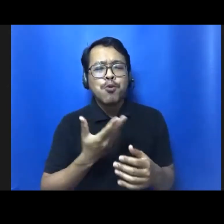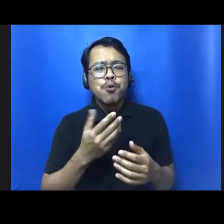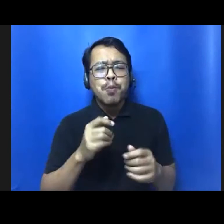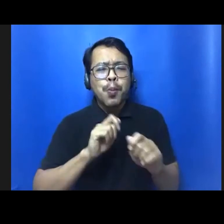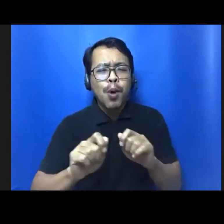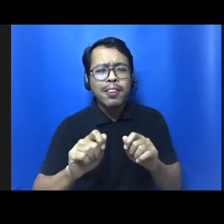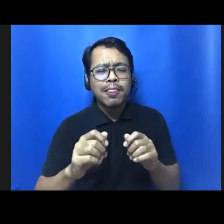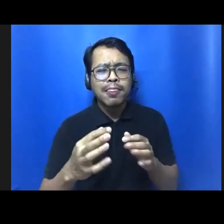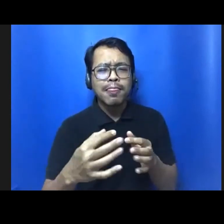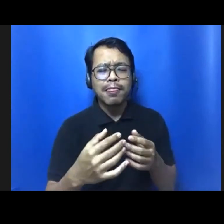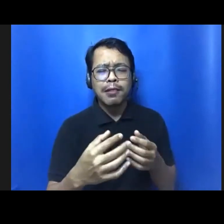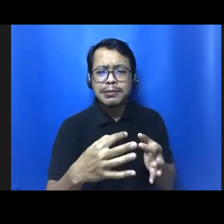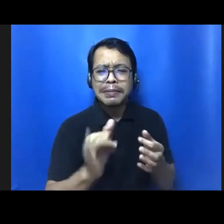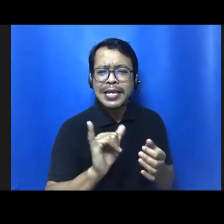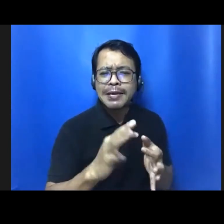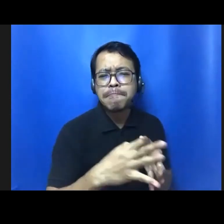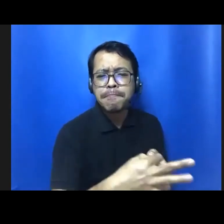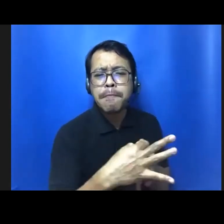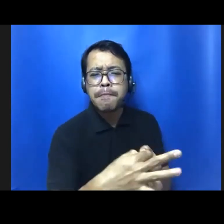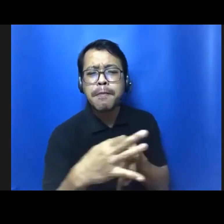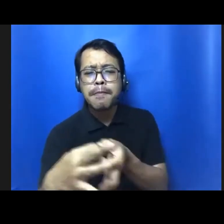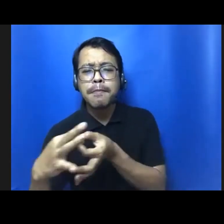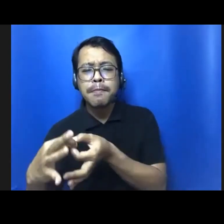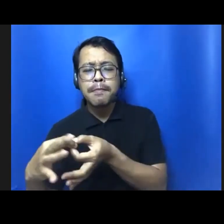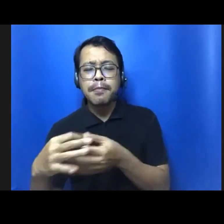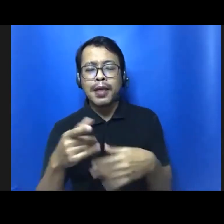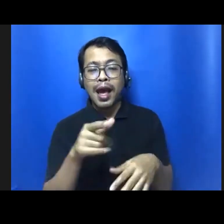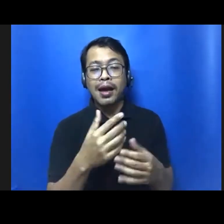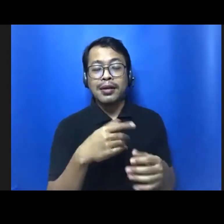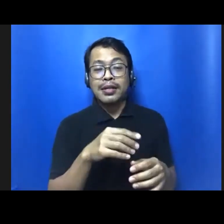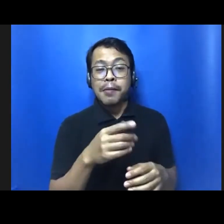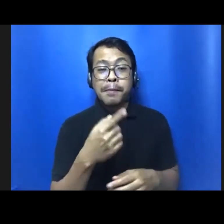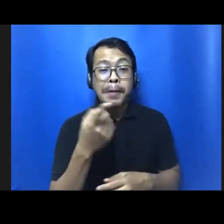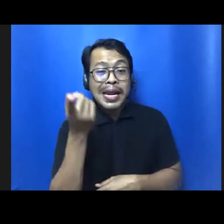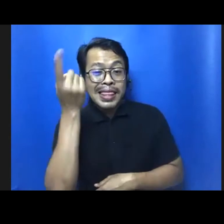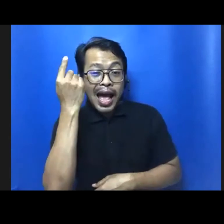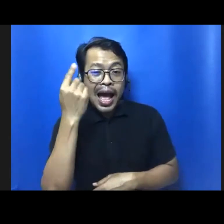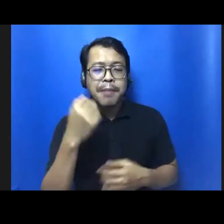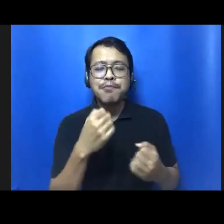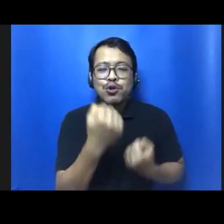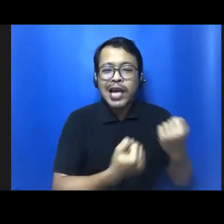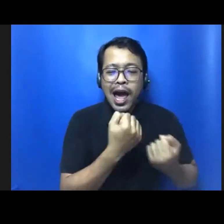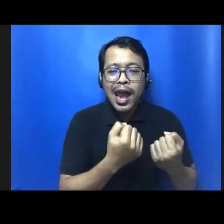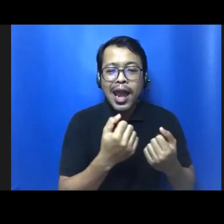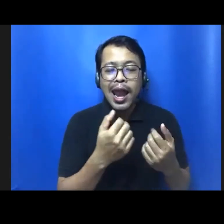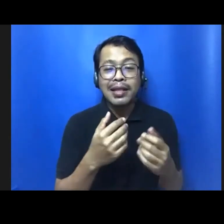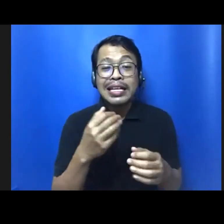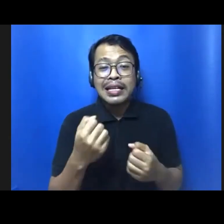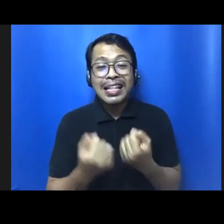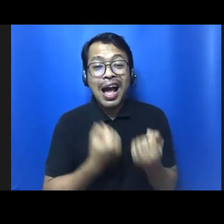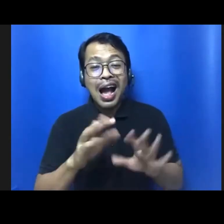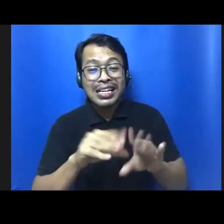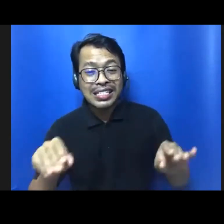pemerintah, pengusaha, dan tenaga kerja penyandang disabilitas ini punya satu kesamaan persepsi